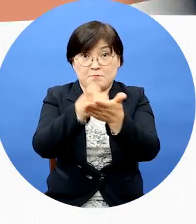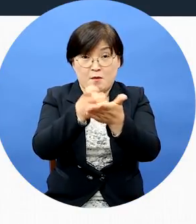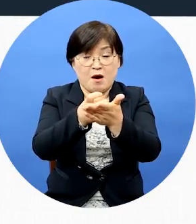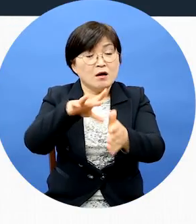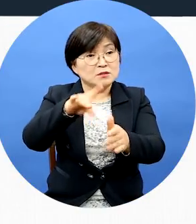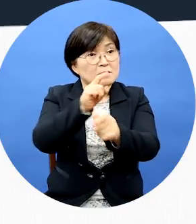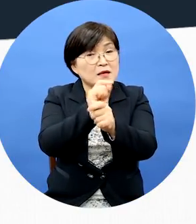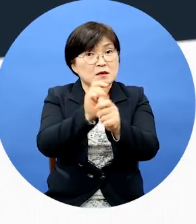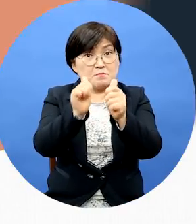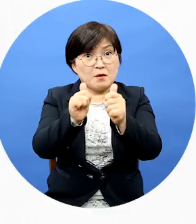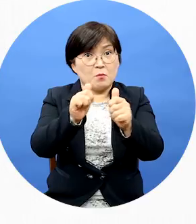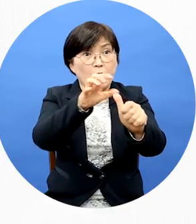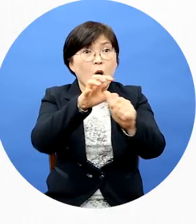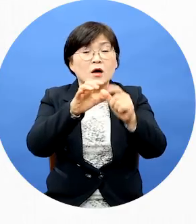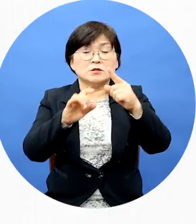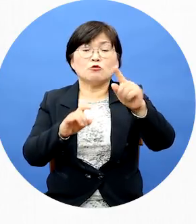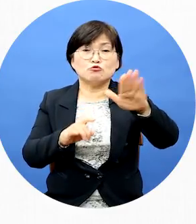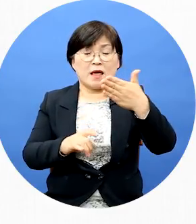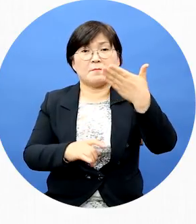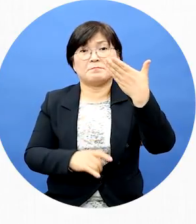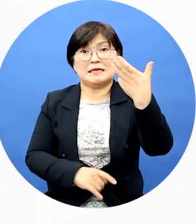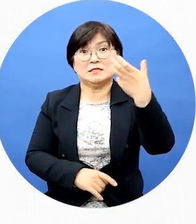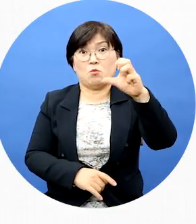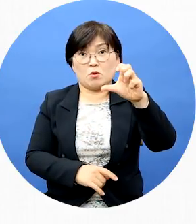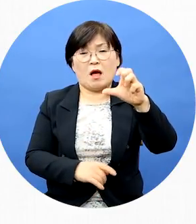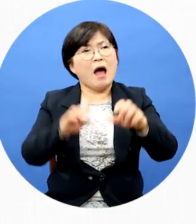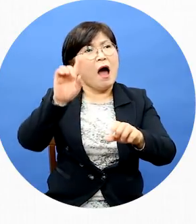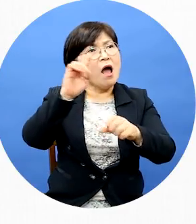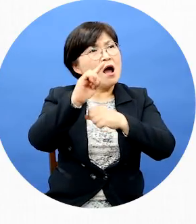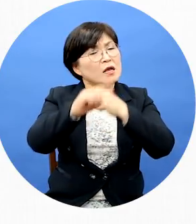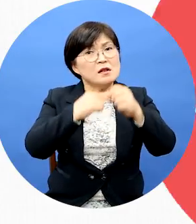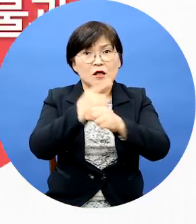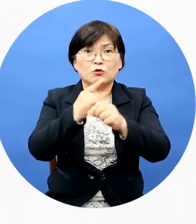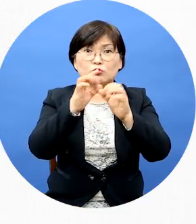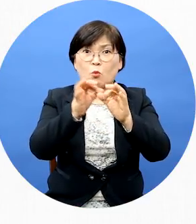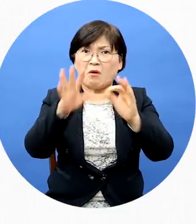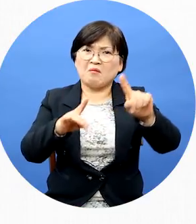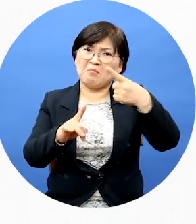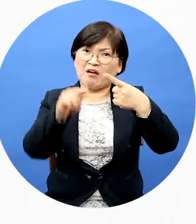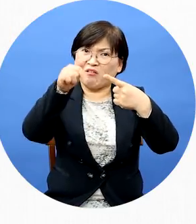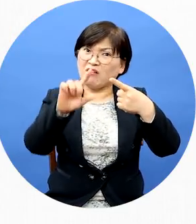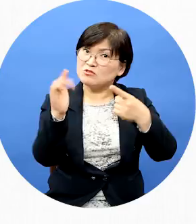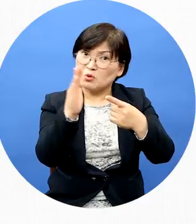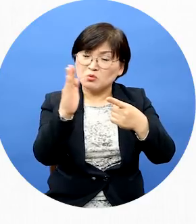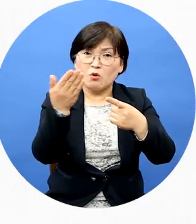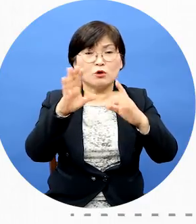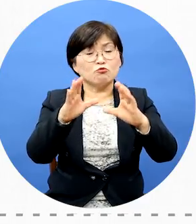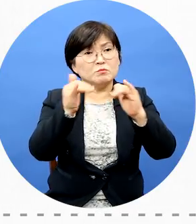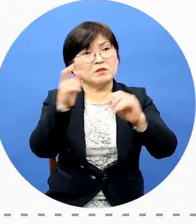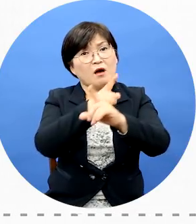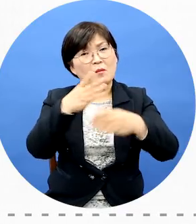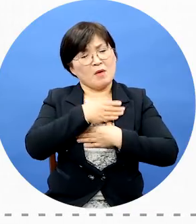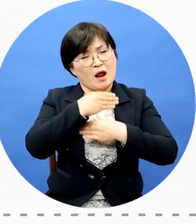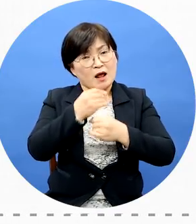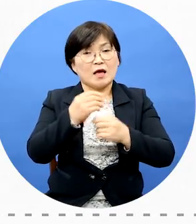처음 행정심판이 도입됐던 1985년 한 해 청구 건수가 약 100건에 불과했지만 국민이 보다